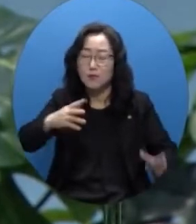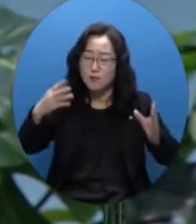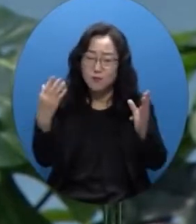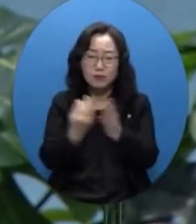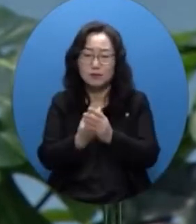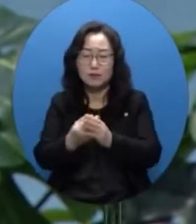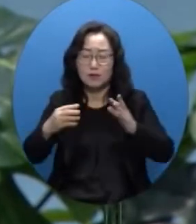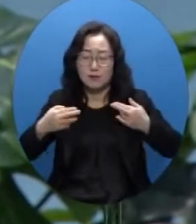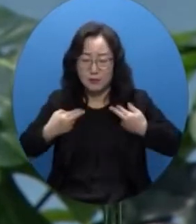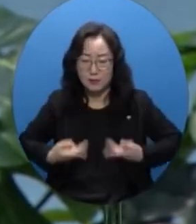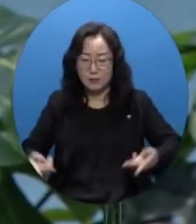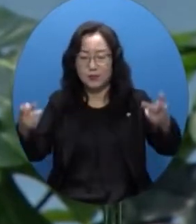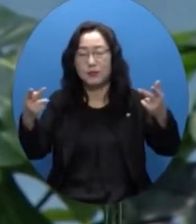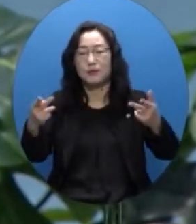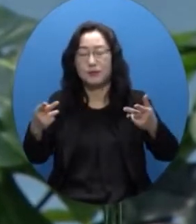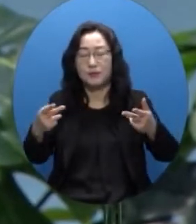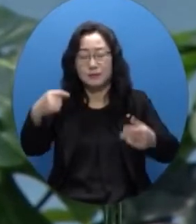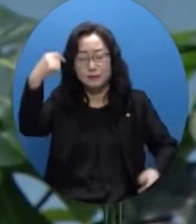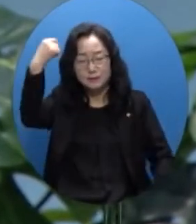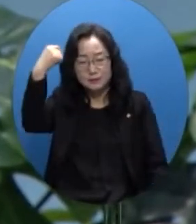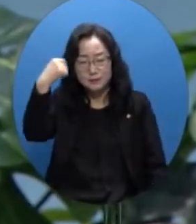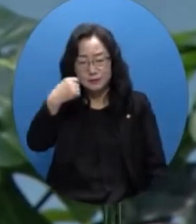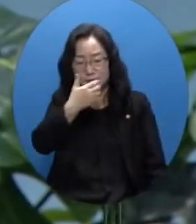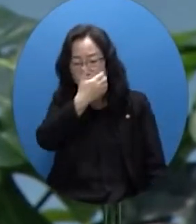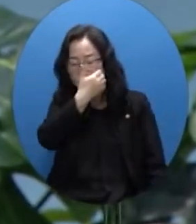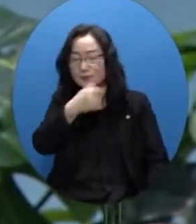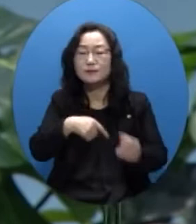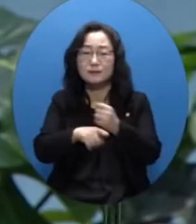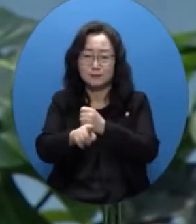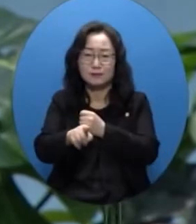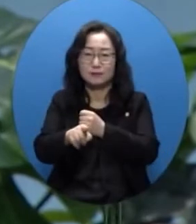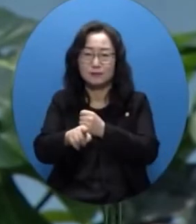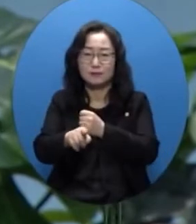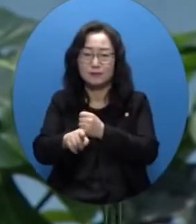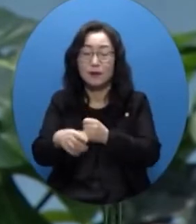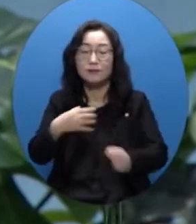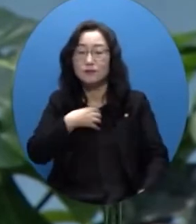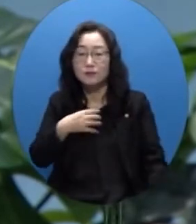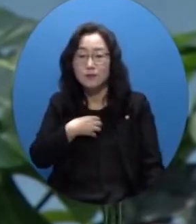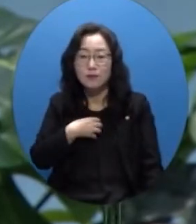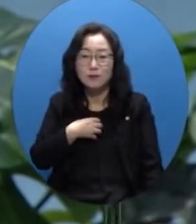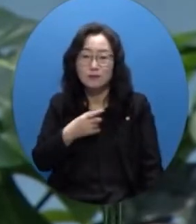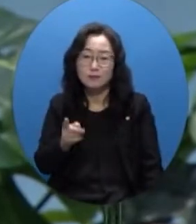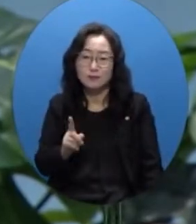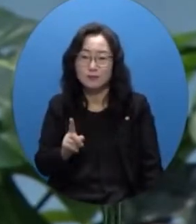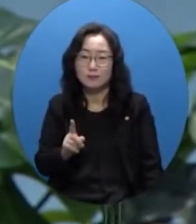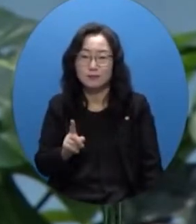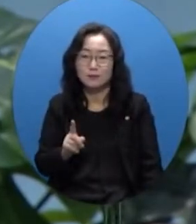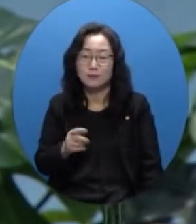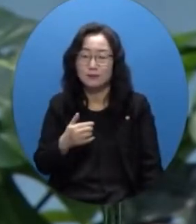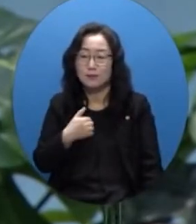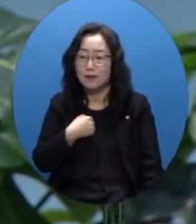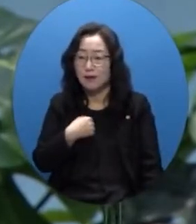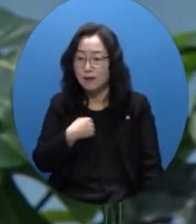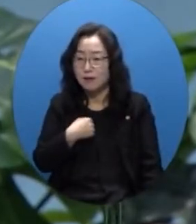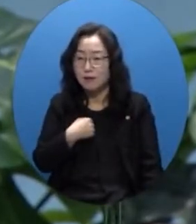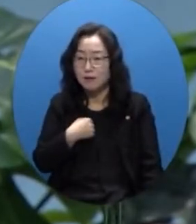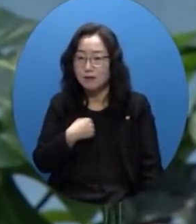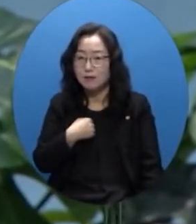벌거벗고 게임 당한 같은 그런 수치스러운 일을 나가는 것입니다 위엄은 딸을